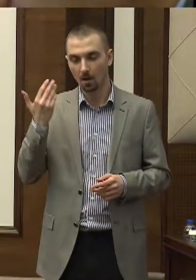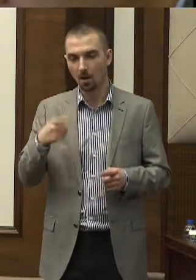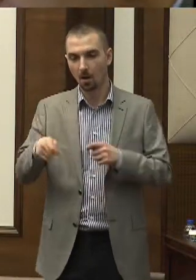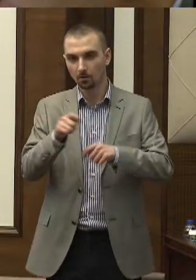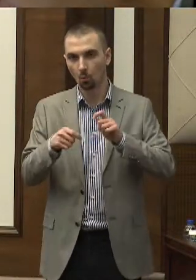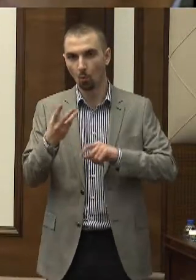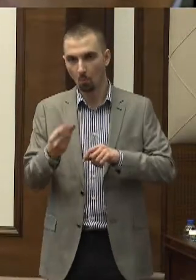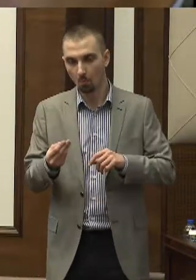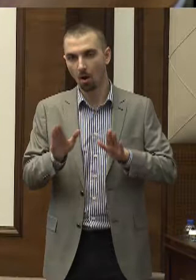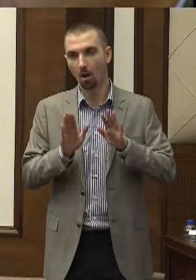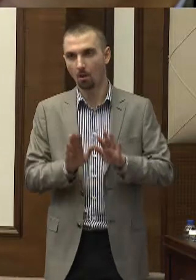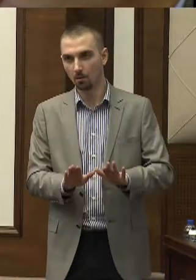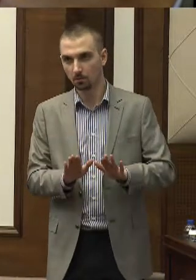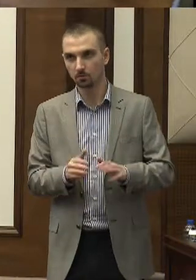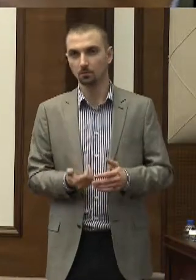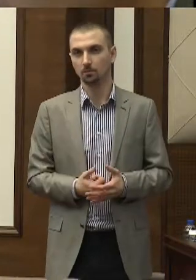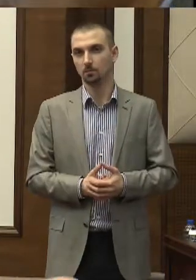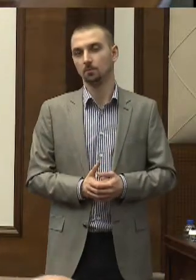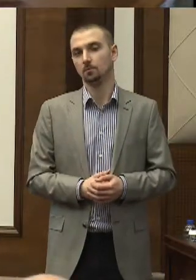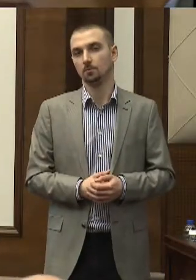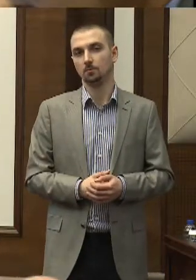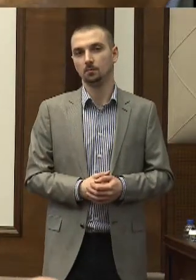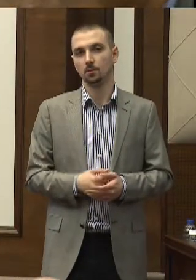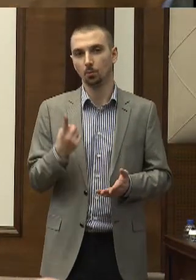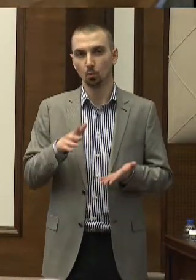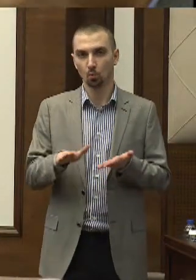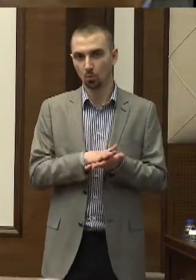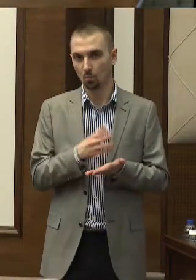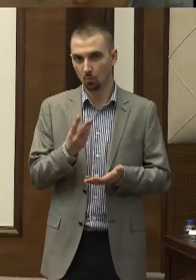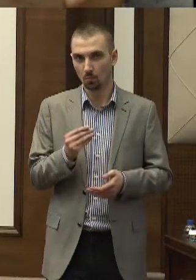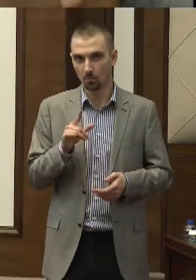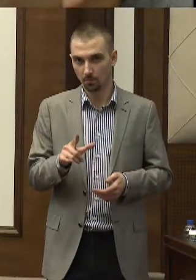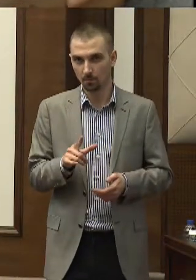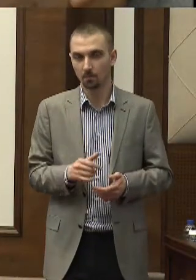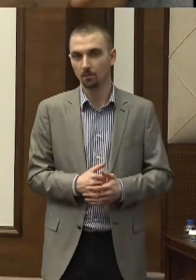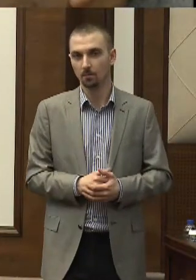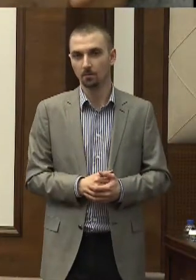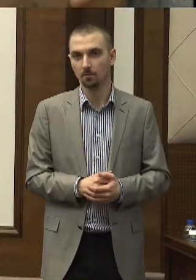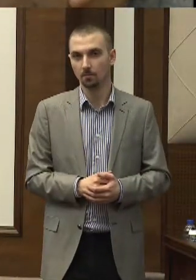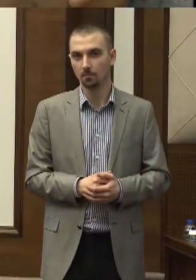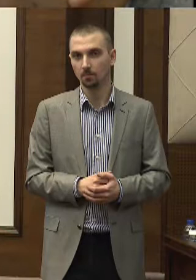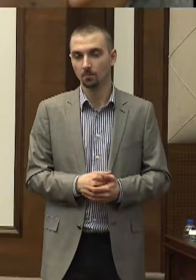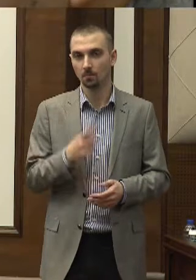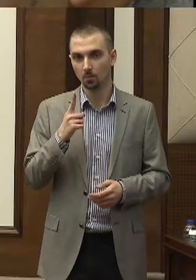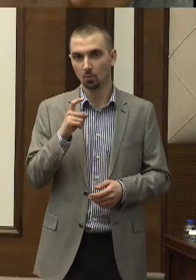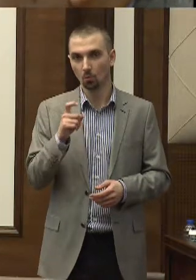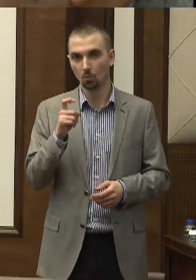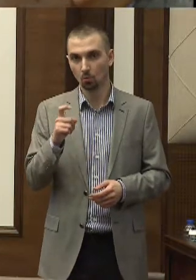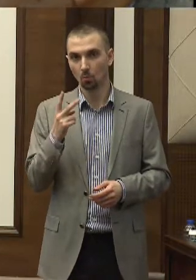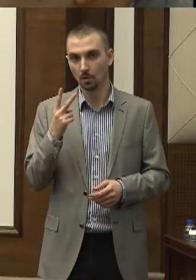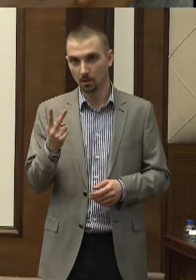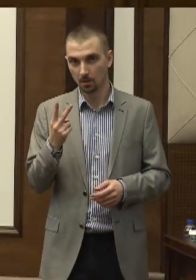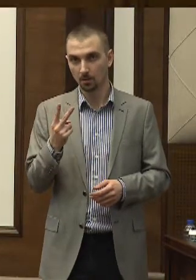öyle kalmış. Bunu bir şey altına almak, bir düzenleme diyelim. Sanırım onunla ilintilidir anladığım 1992'de kadarıyla. 1992'de